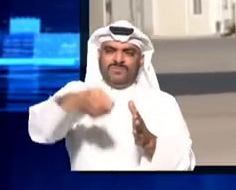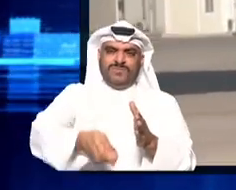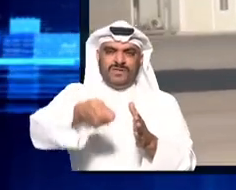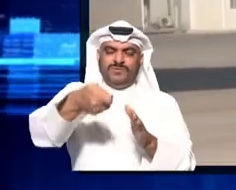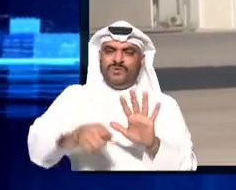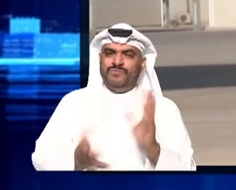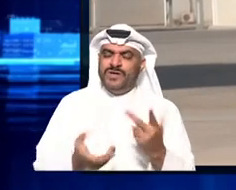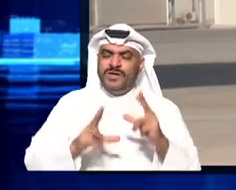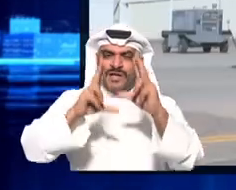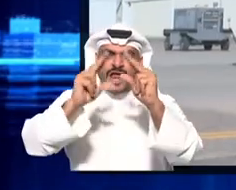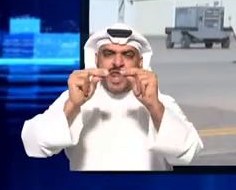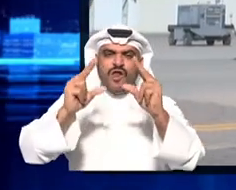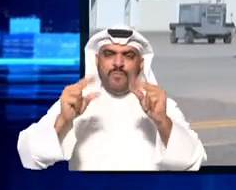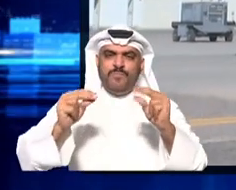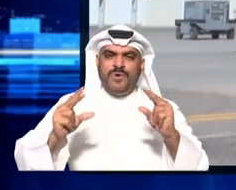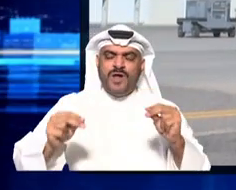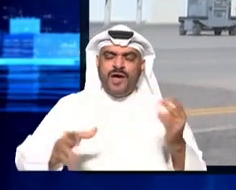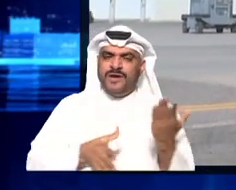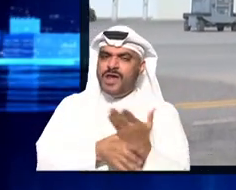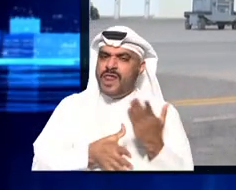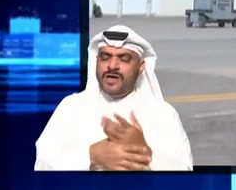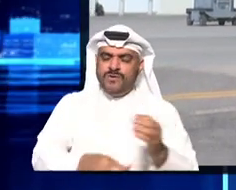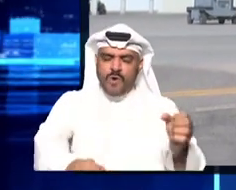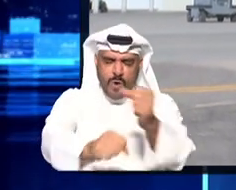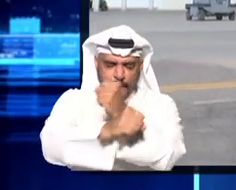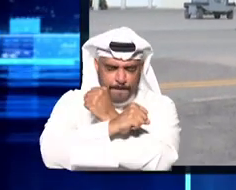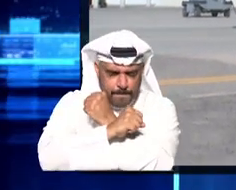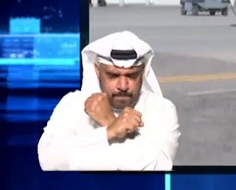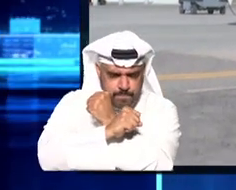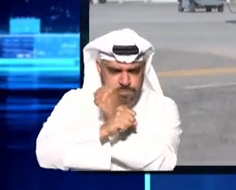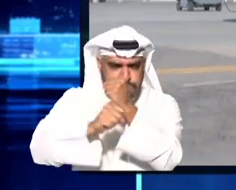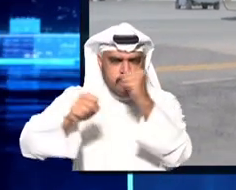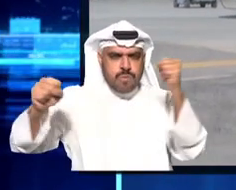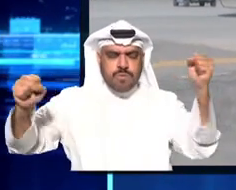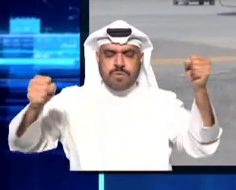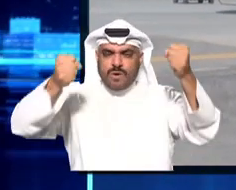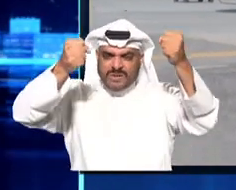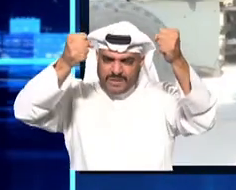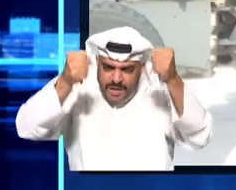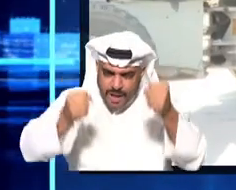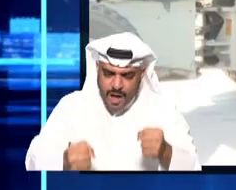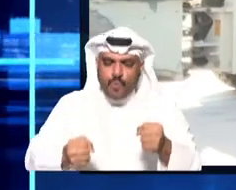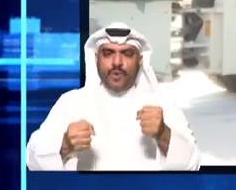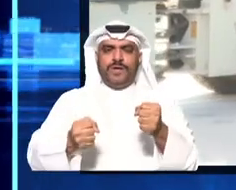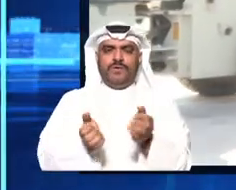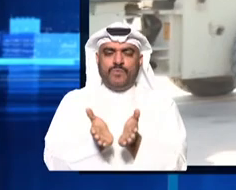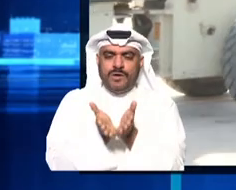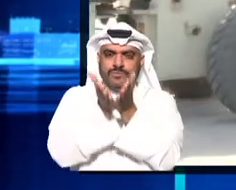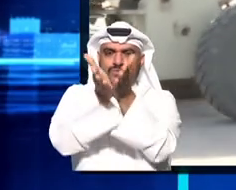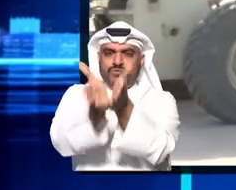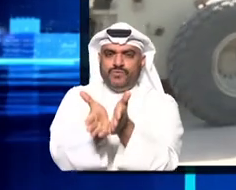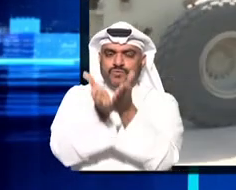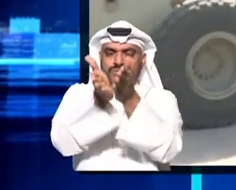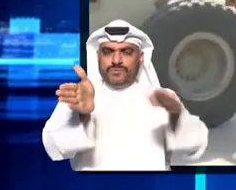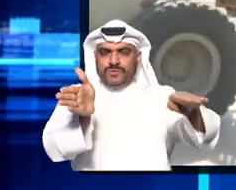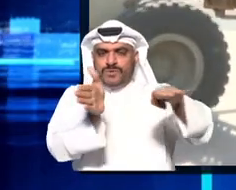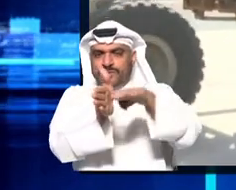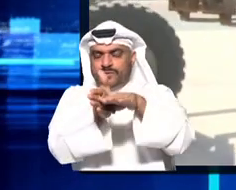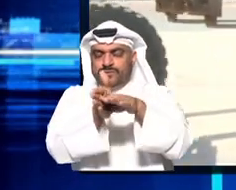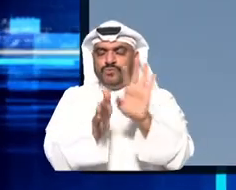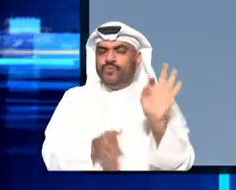الجريح جراء الانفجار الضخم والذي أسفر عن ما يزيد